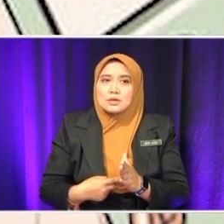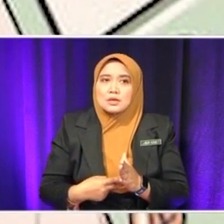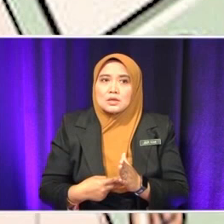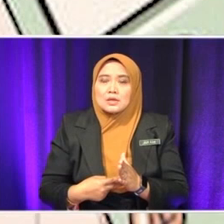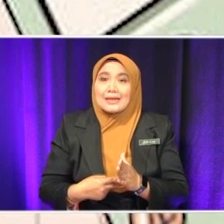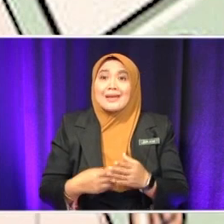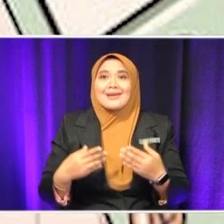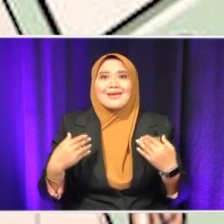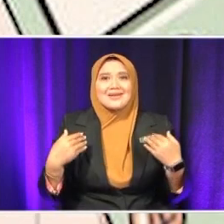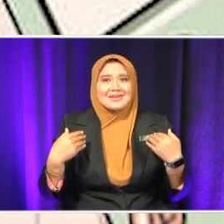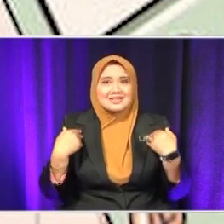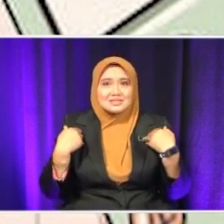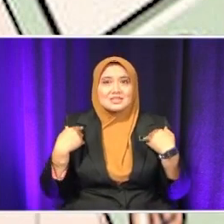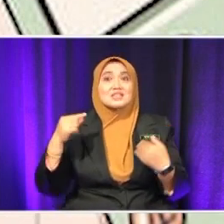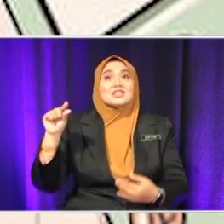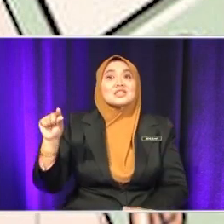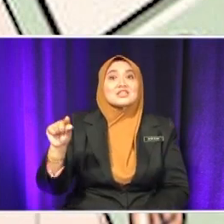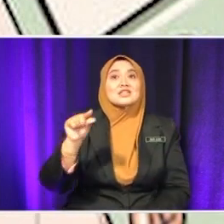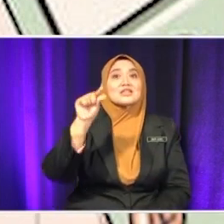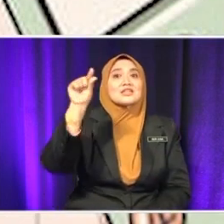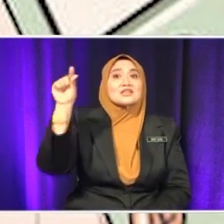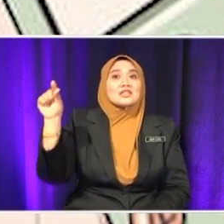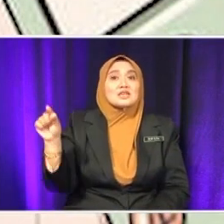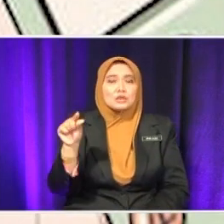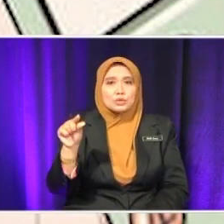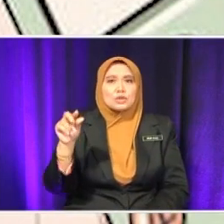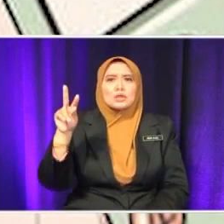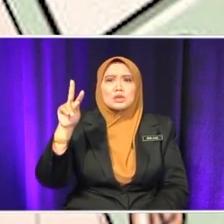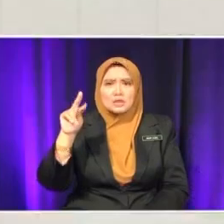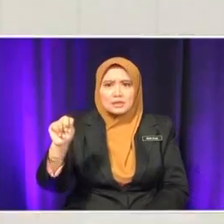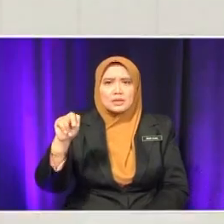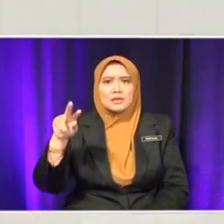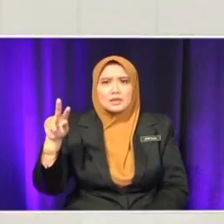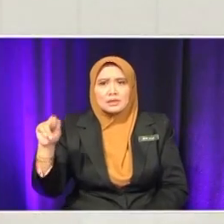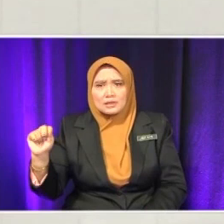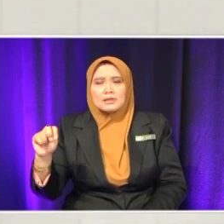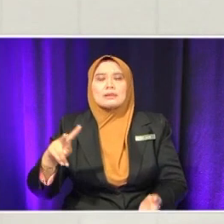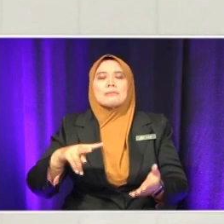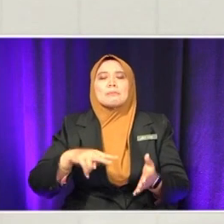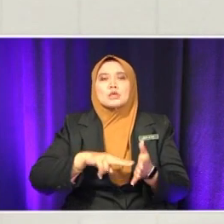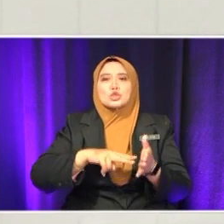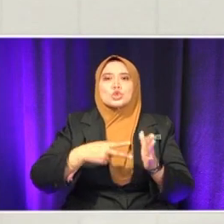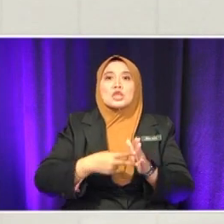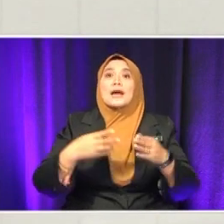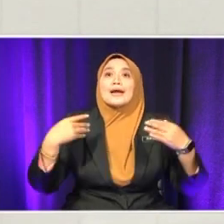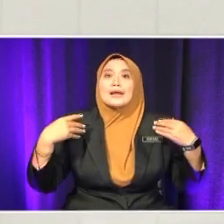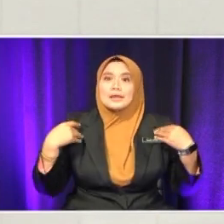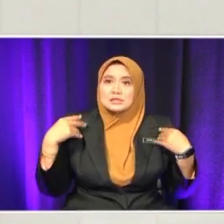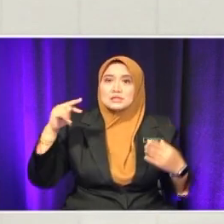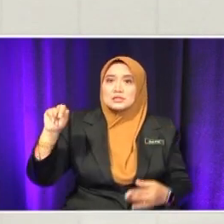Maksudnya gelung. Gelung. NN maksudnya akan menghasilkan gelung. Okay. Ah, jadi kalau NN